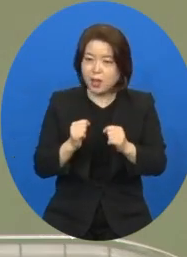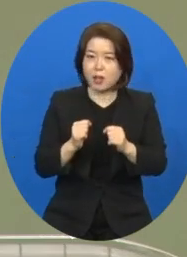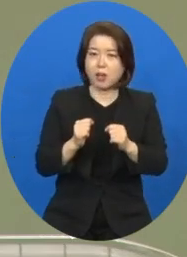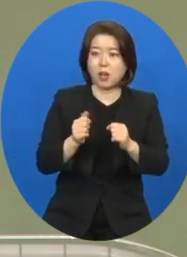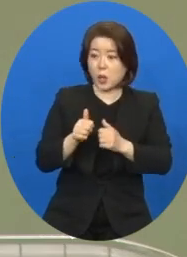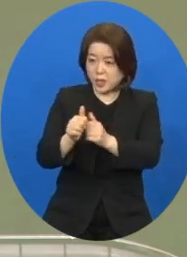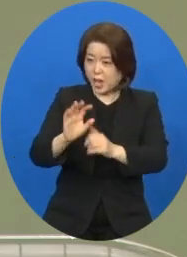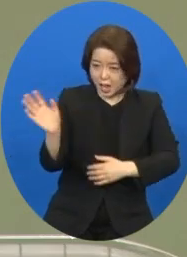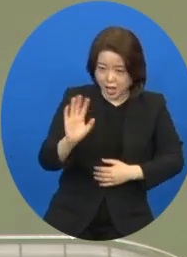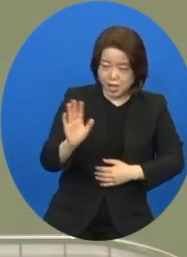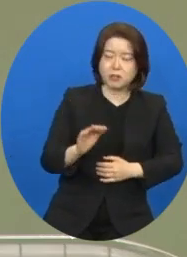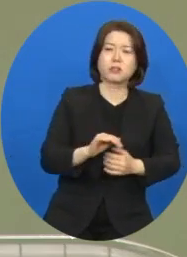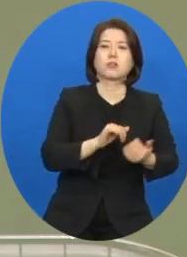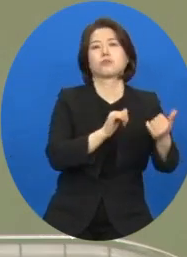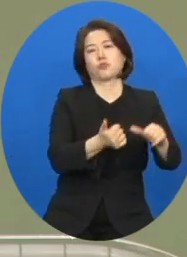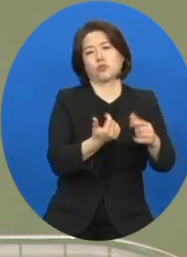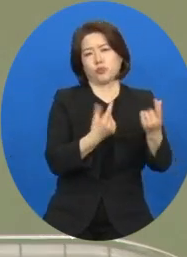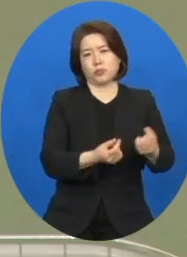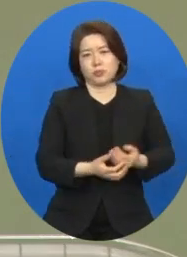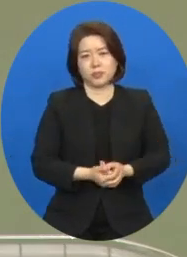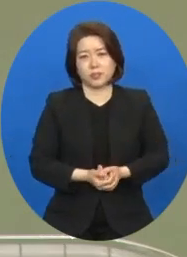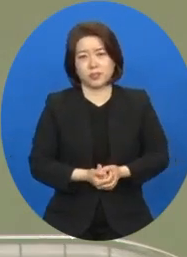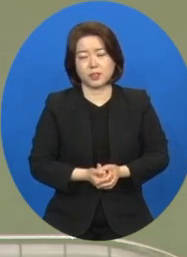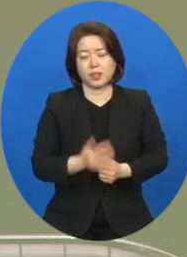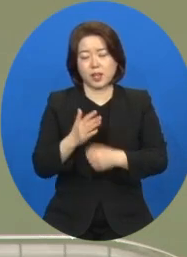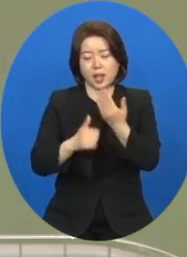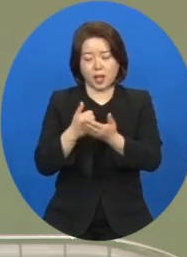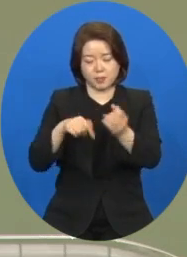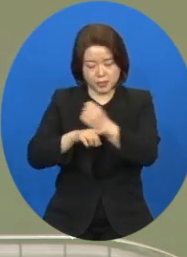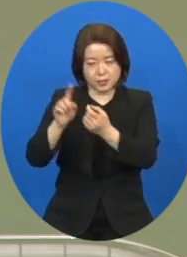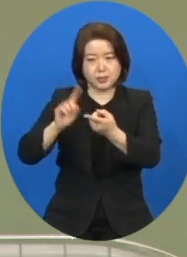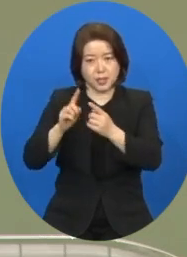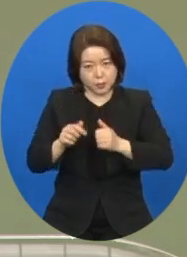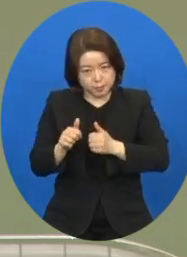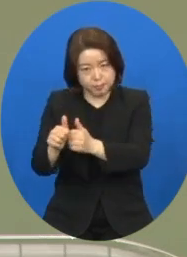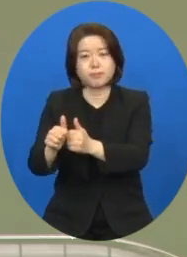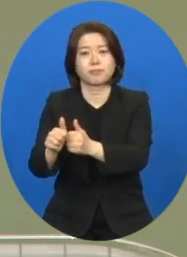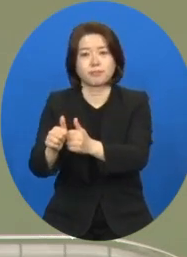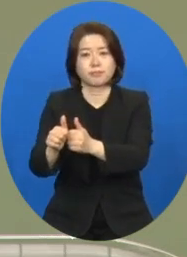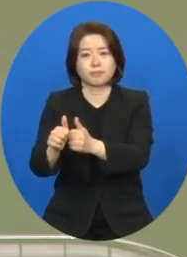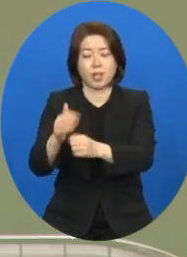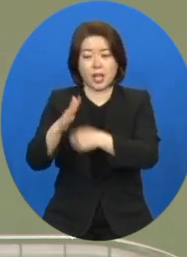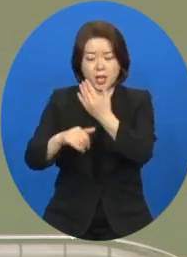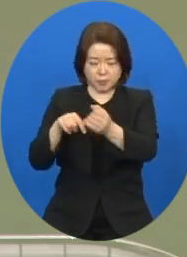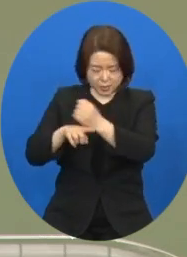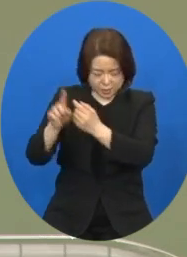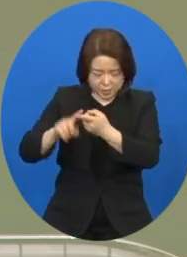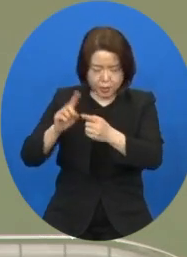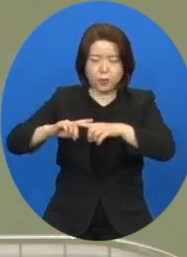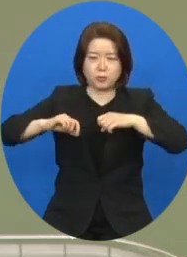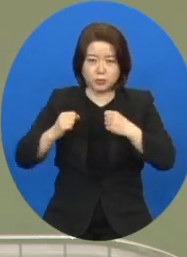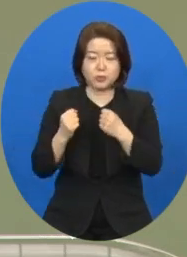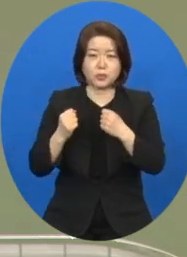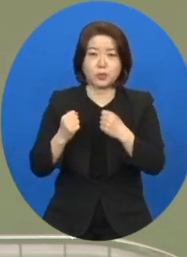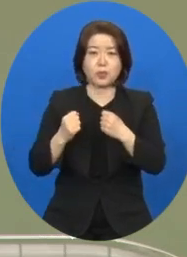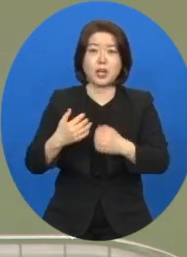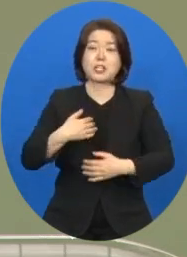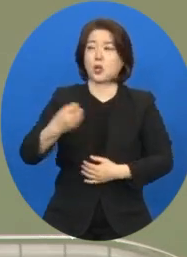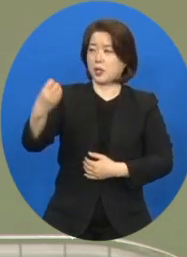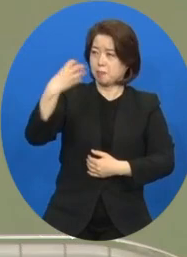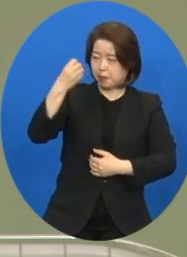죽습니다. 하나님의 뜻대로 가겠습니다. 하나님의 뜻대로 합니다. 주님 저에게 말씀해